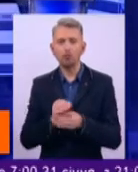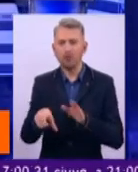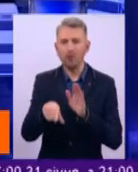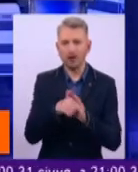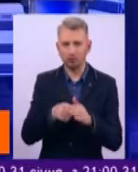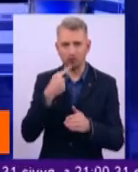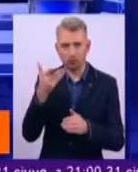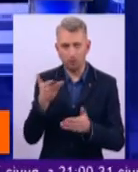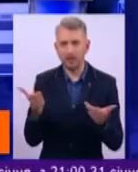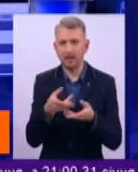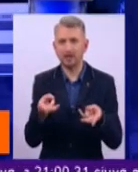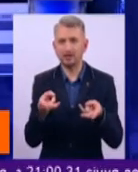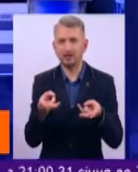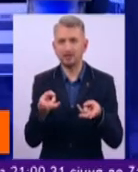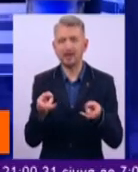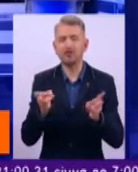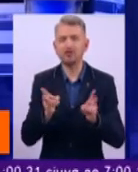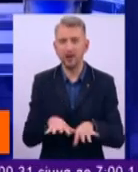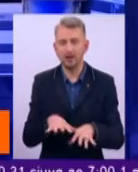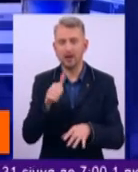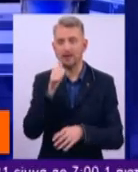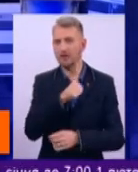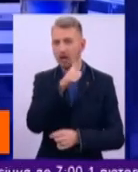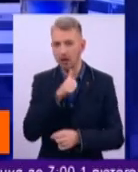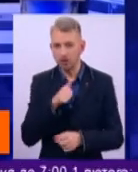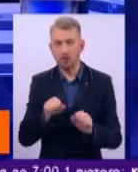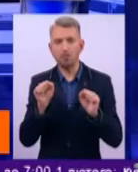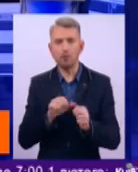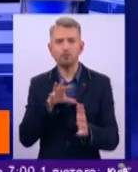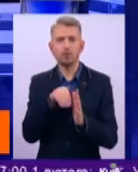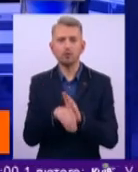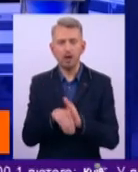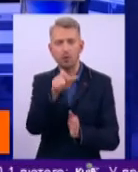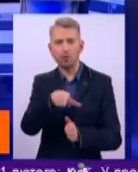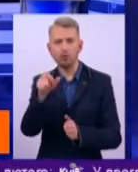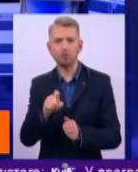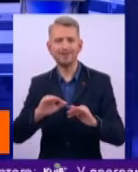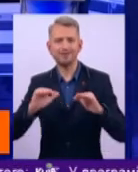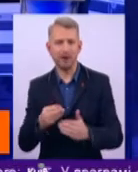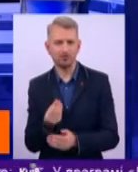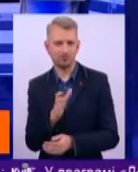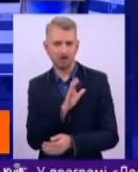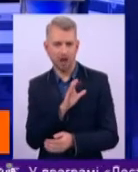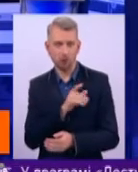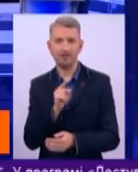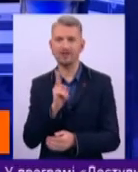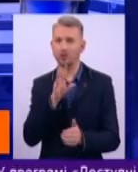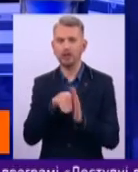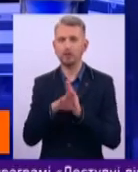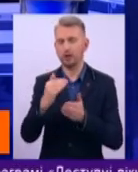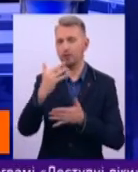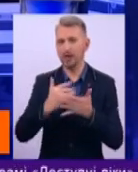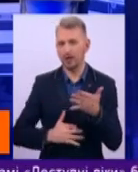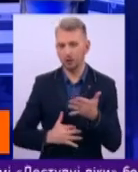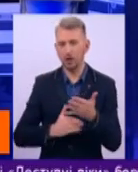доповіді, який залишається засекреченим, можуть включатися особи з меншим статком і ті, які не входять до